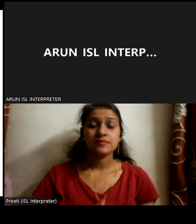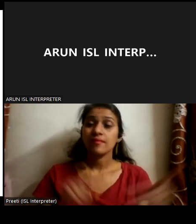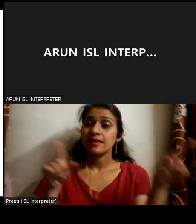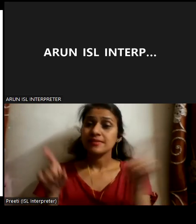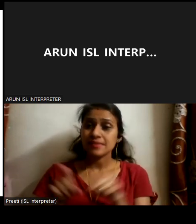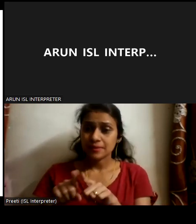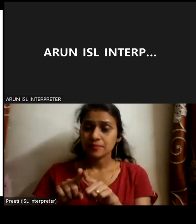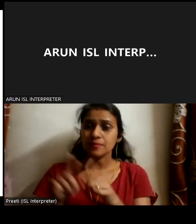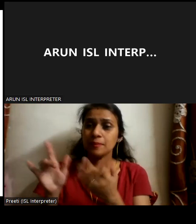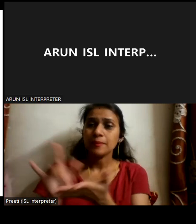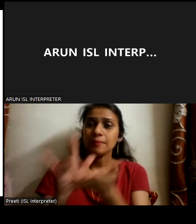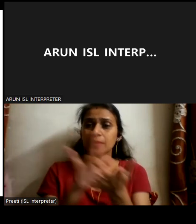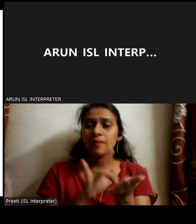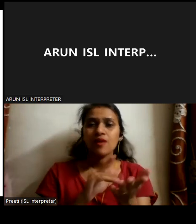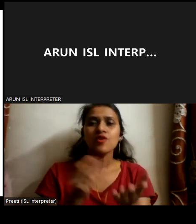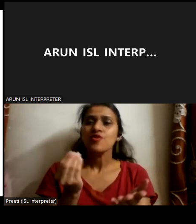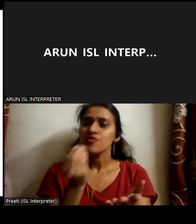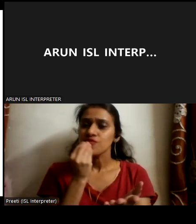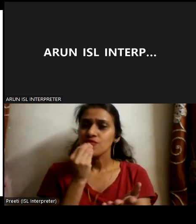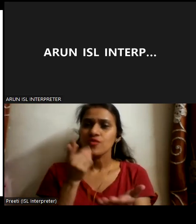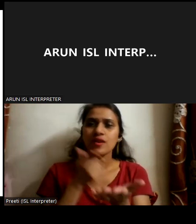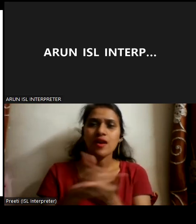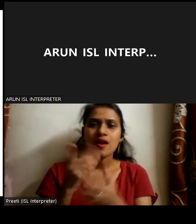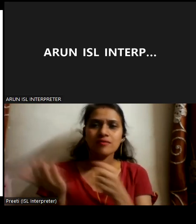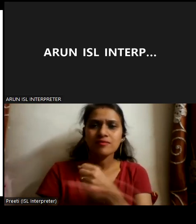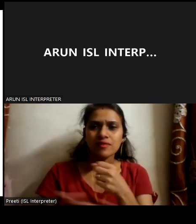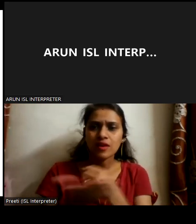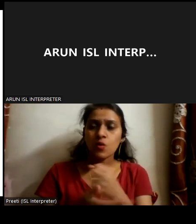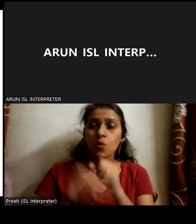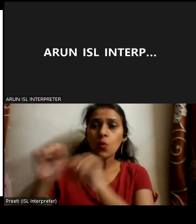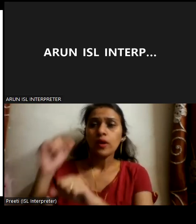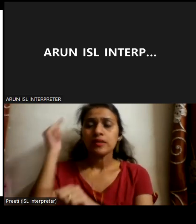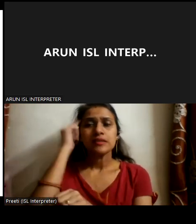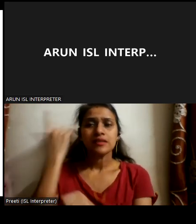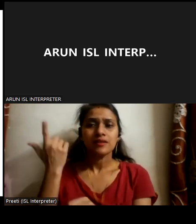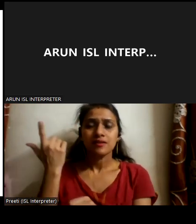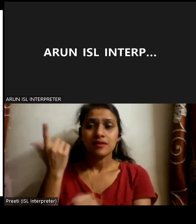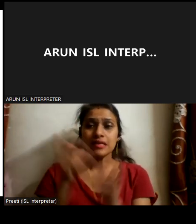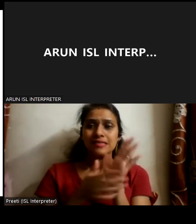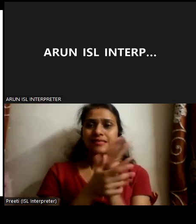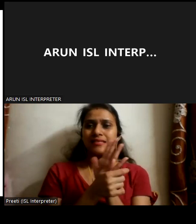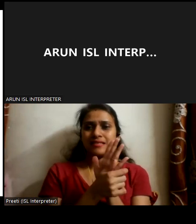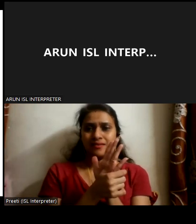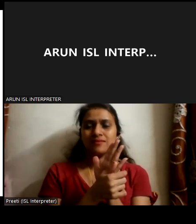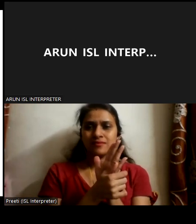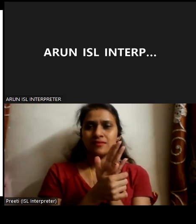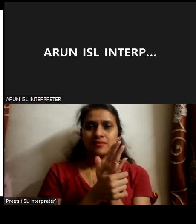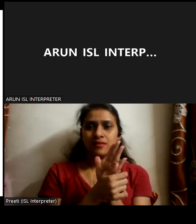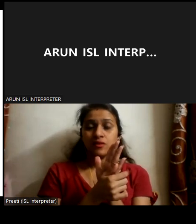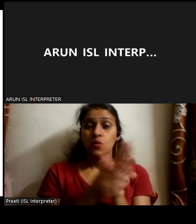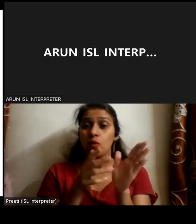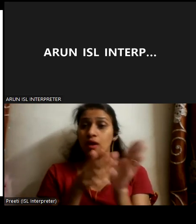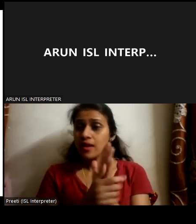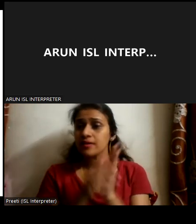देखें कि food and agriculture organization, तो वो बोलेगा कि भाई जो कौशल है जो हमारे पास एसेट हैं या जो प्रक्रियाएं